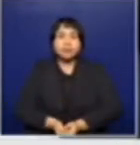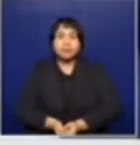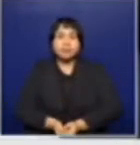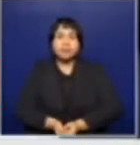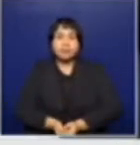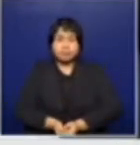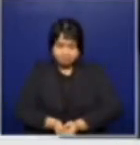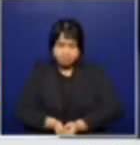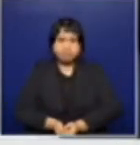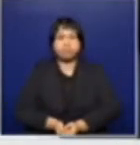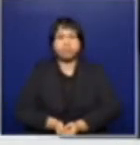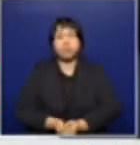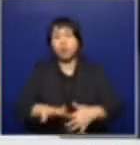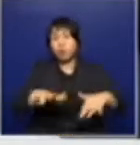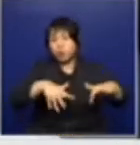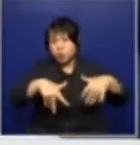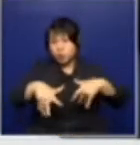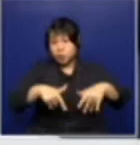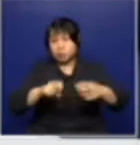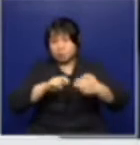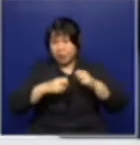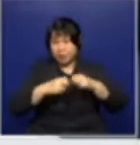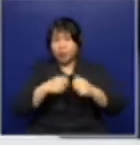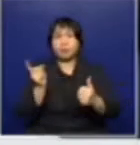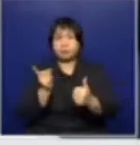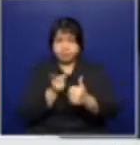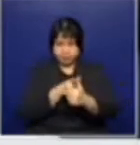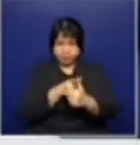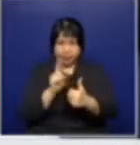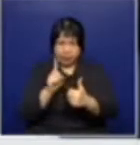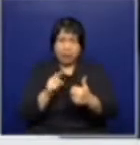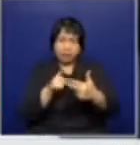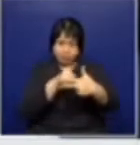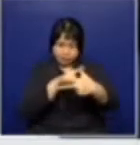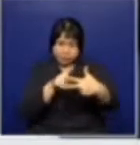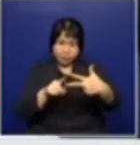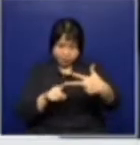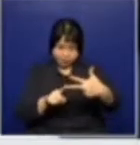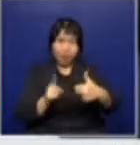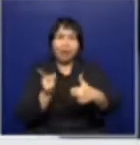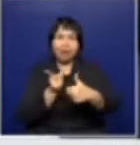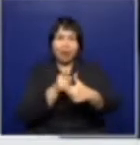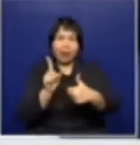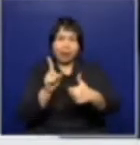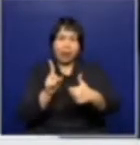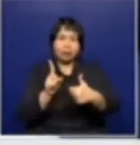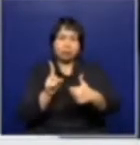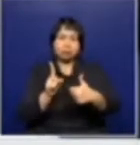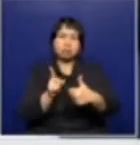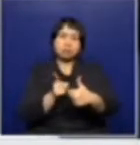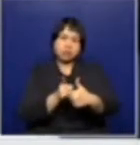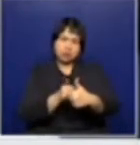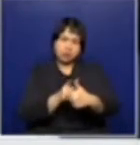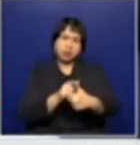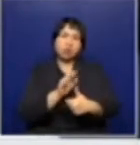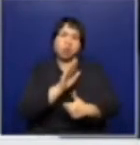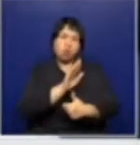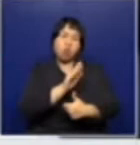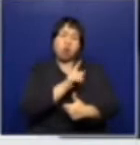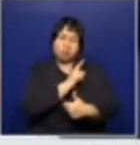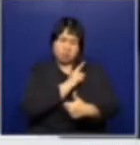จทุกข์ของพี่น้องประชาชนอันแรกสุดนะครับผมมี3เรื่องครับเรื่องที่1เป็นทุกข์ที่เขาจะต้องรับผิดช